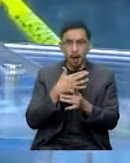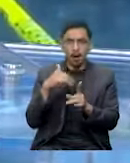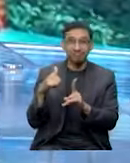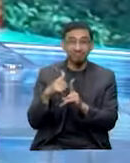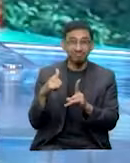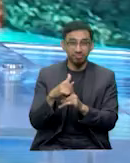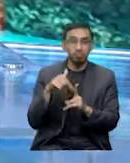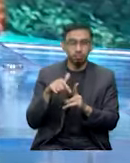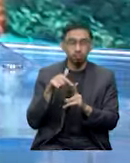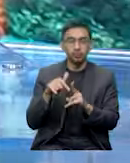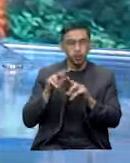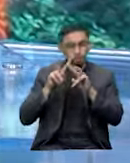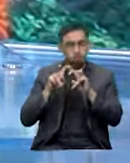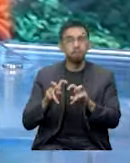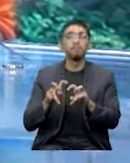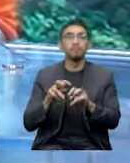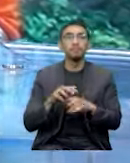yang dialaminya.